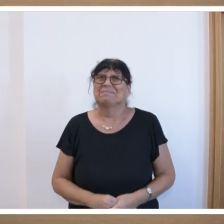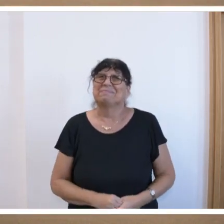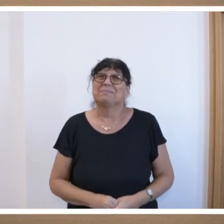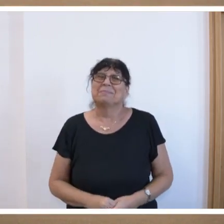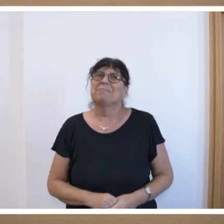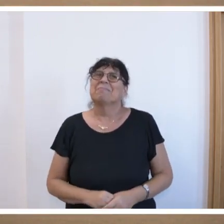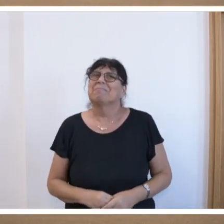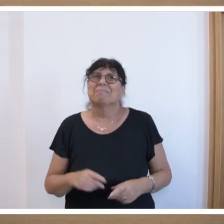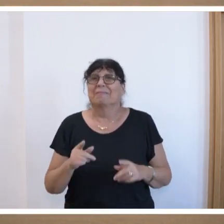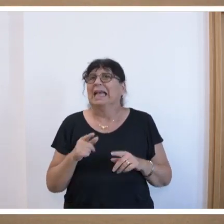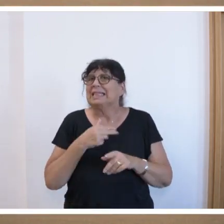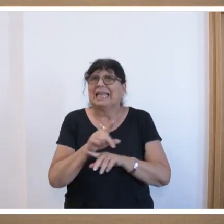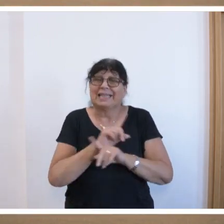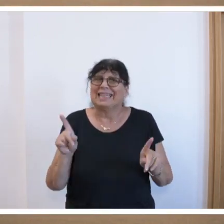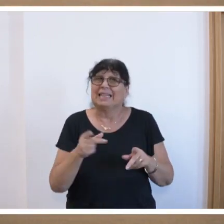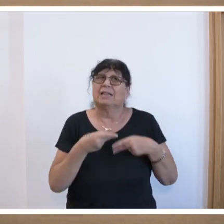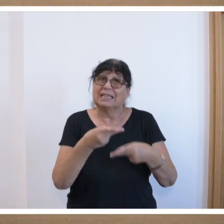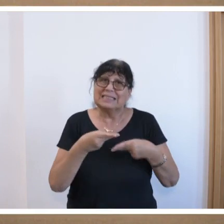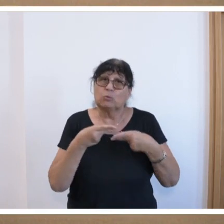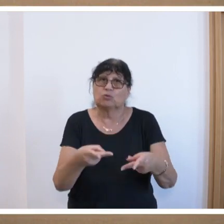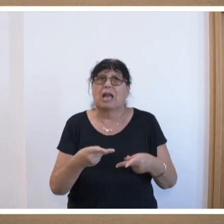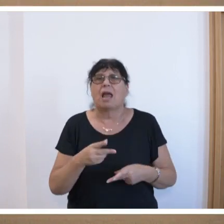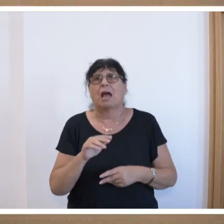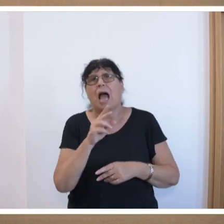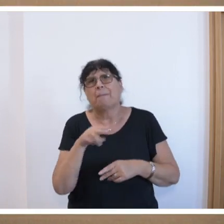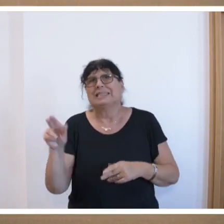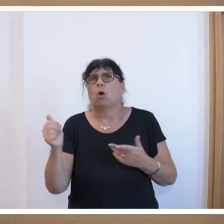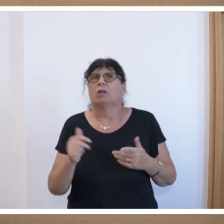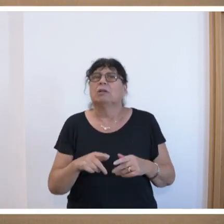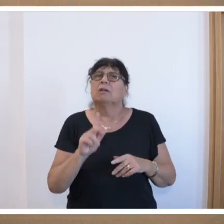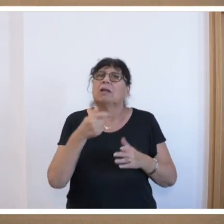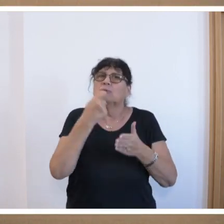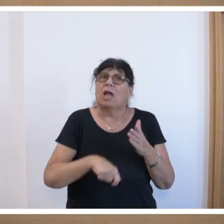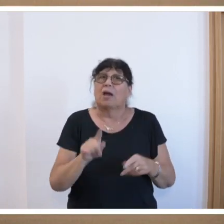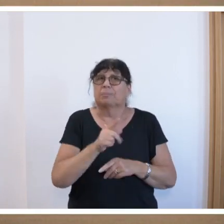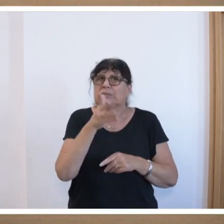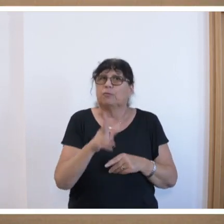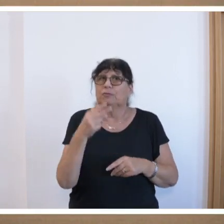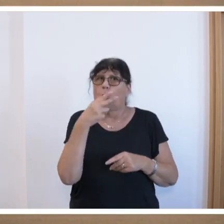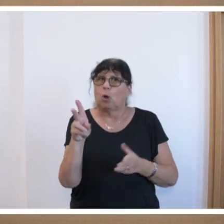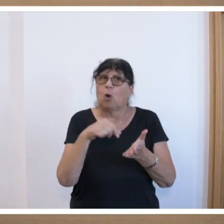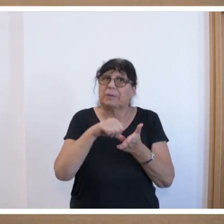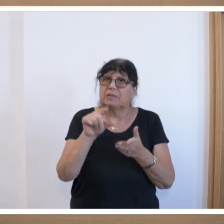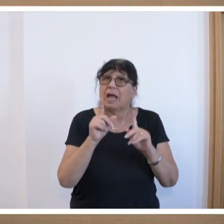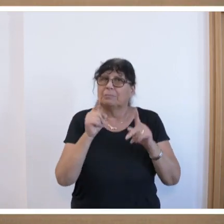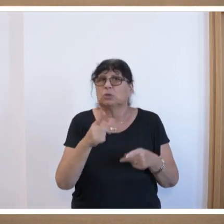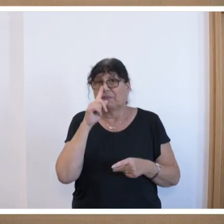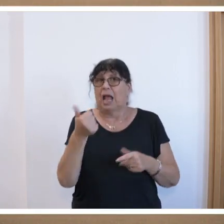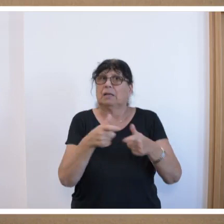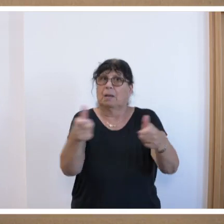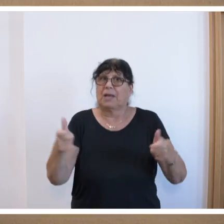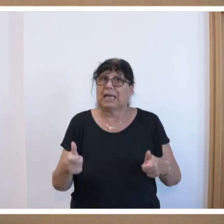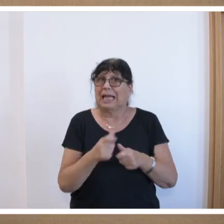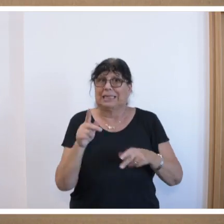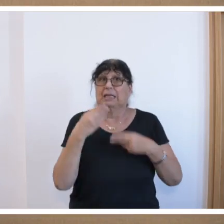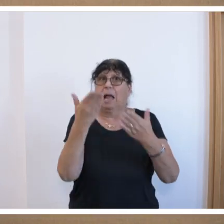Es kann nicht sein, dass Zustellerinnen und Zusteller bei Amazon eine Strafe von bis zu 500 Euro zahlen müssen, wenn sie ein Paket nicht